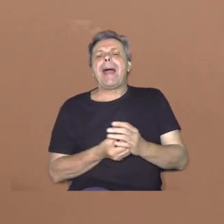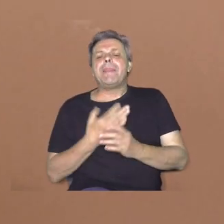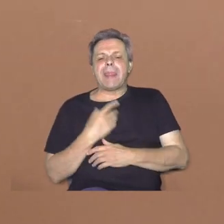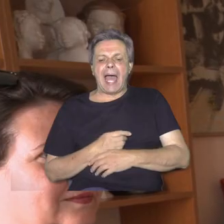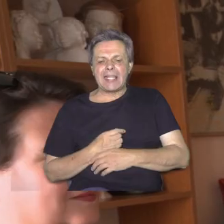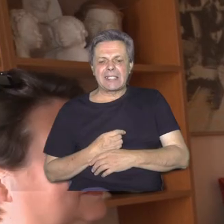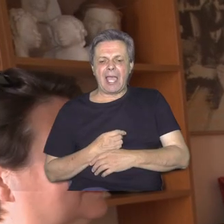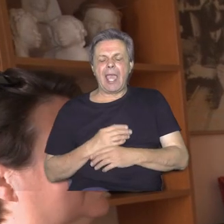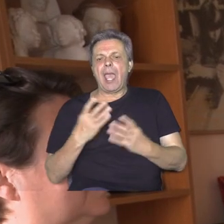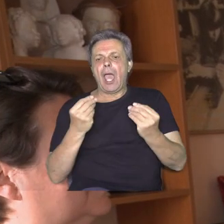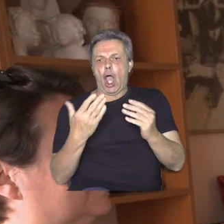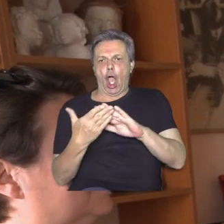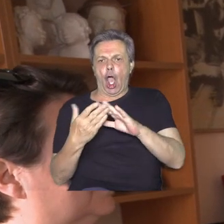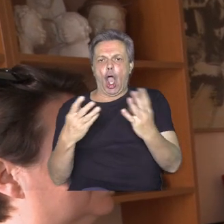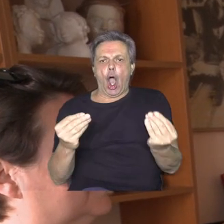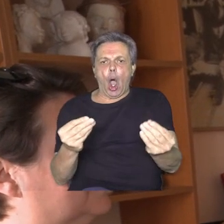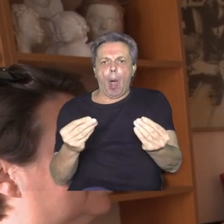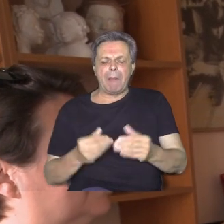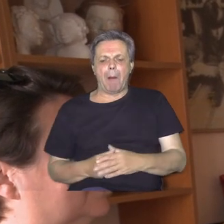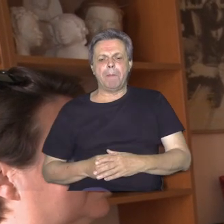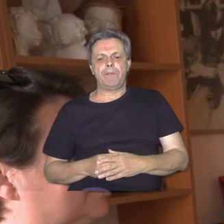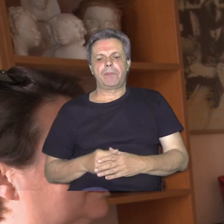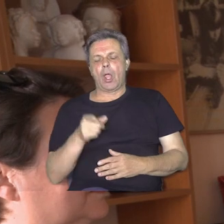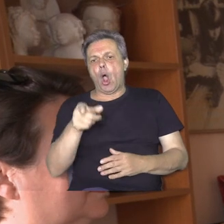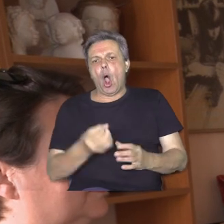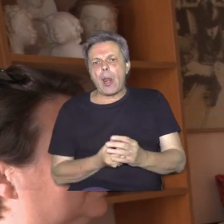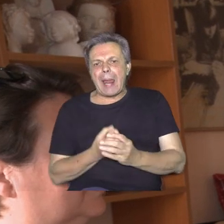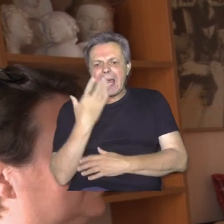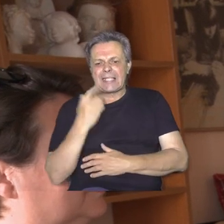nastaje opipom. Ona